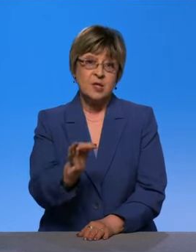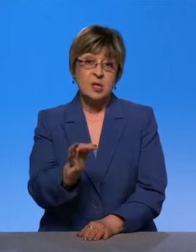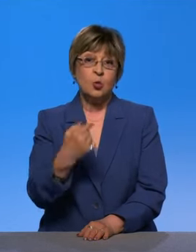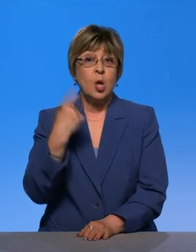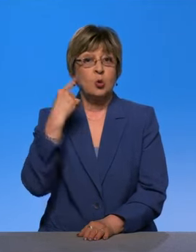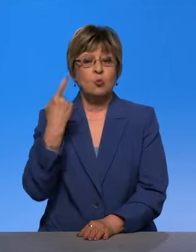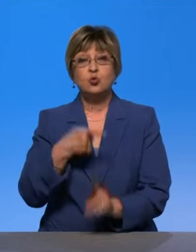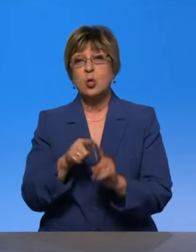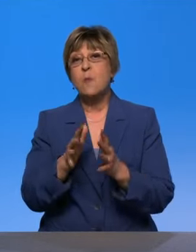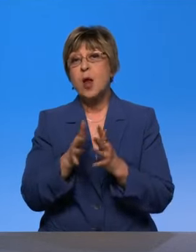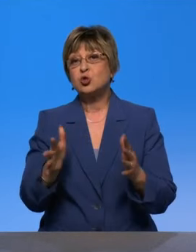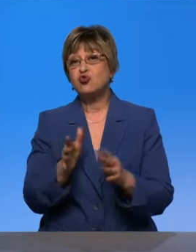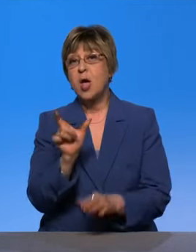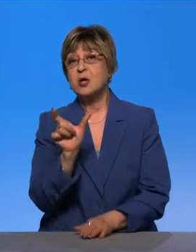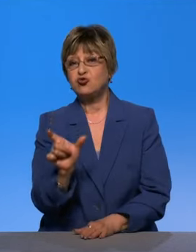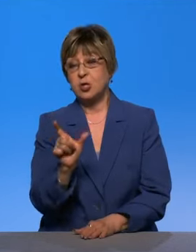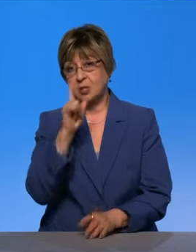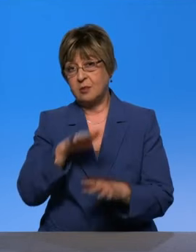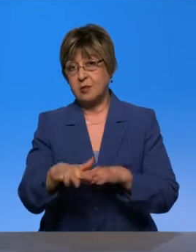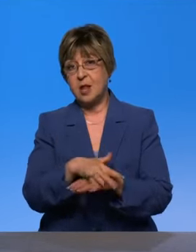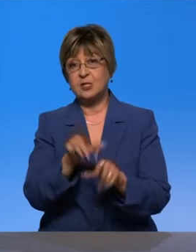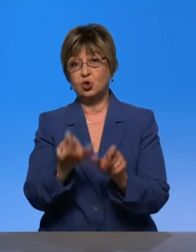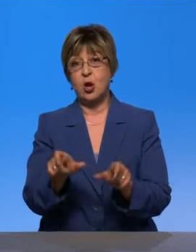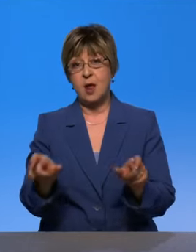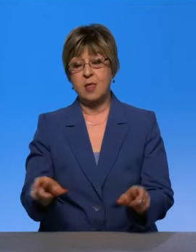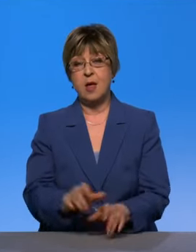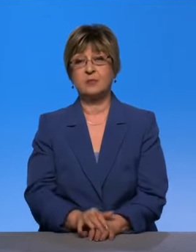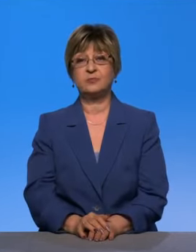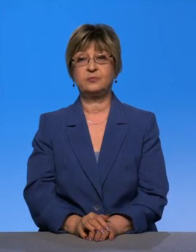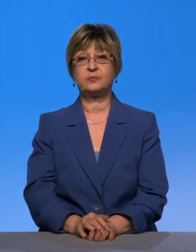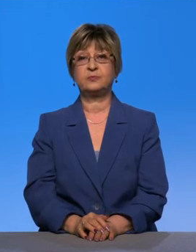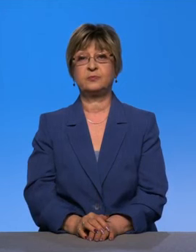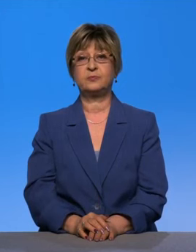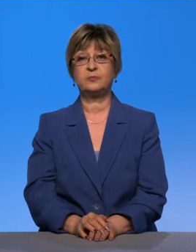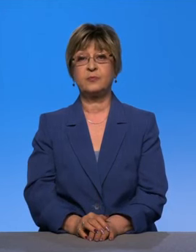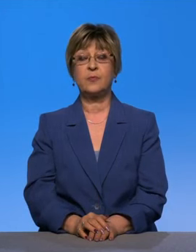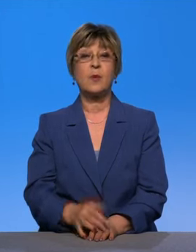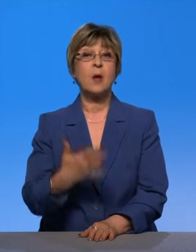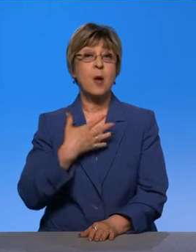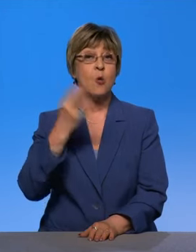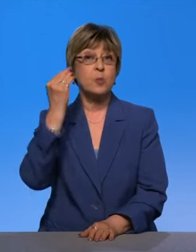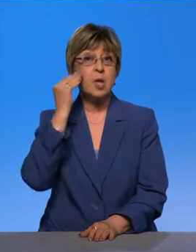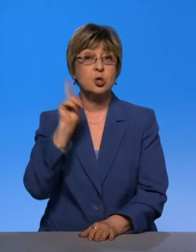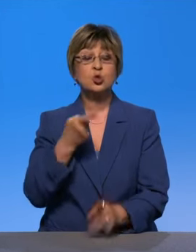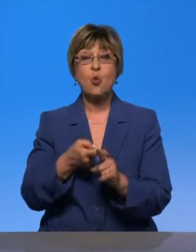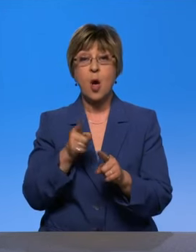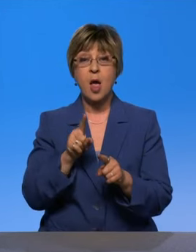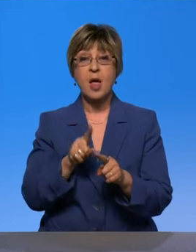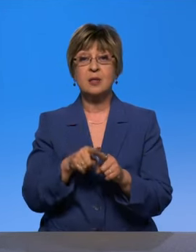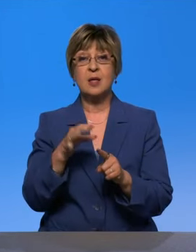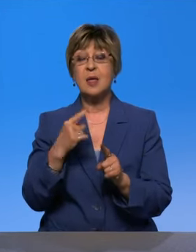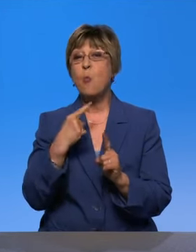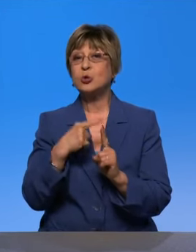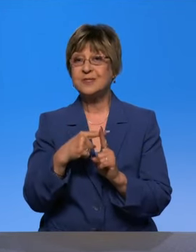очень большая часть населения. Очень большая часть населения, и я считаю, что это как раз